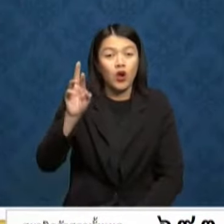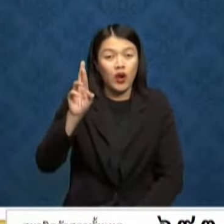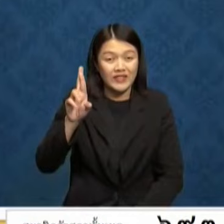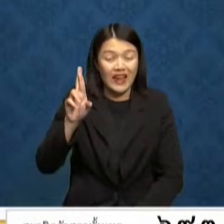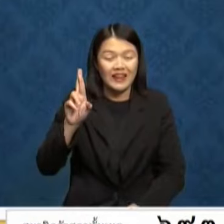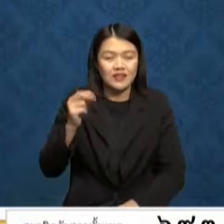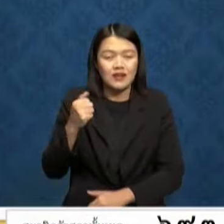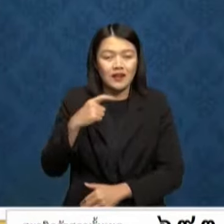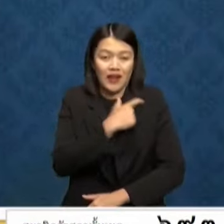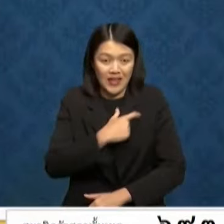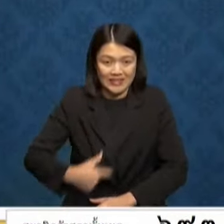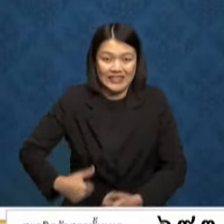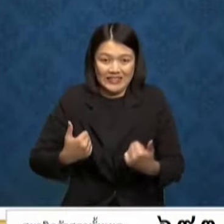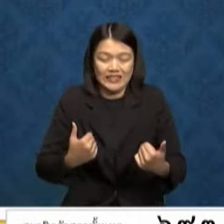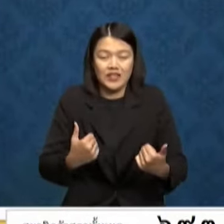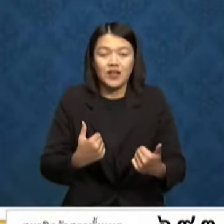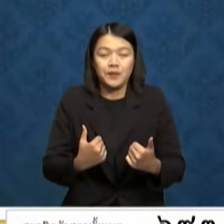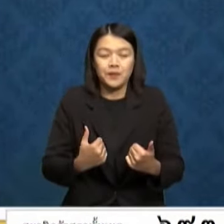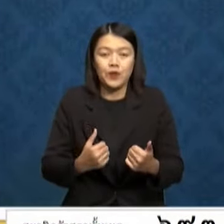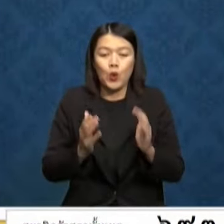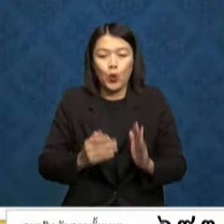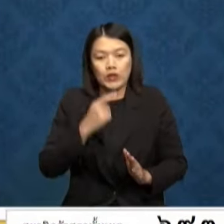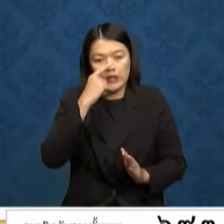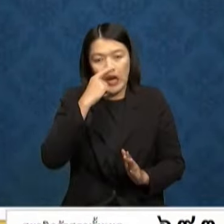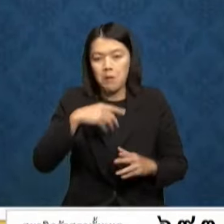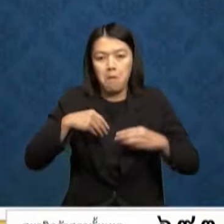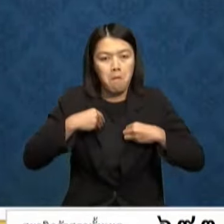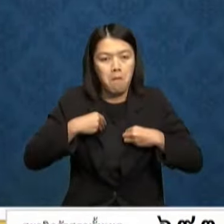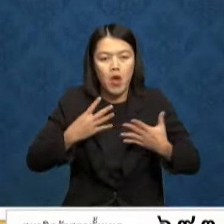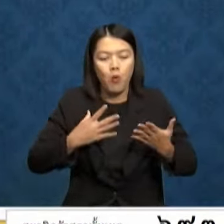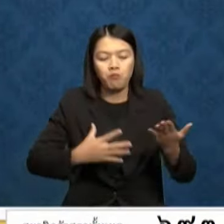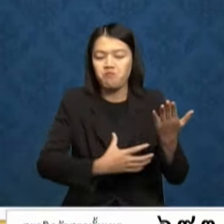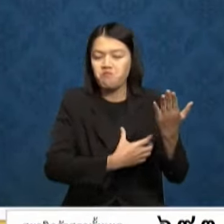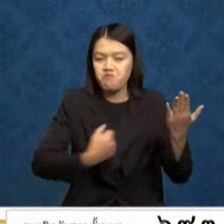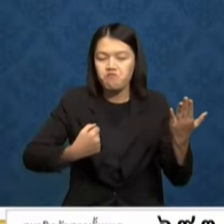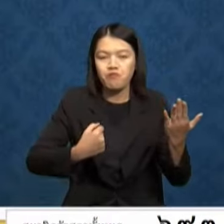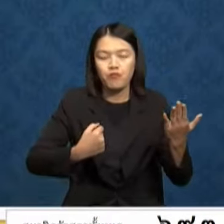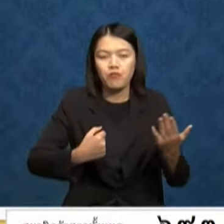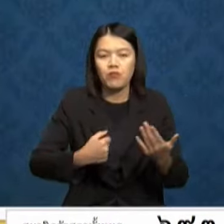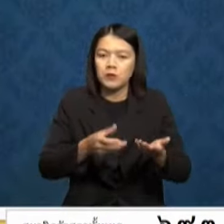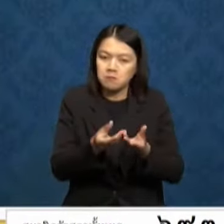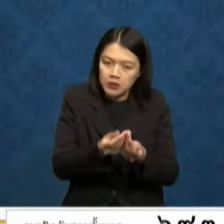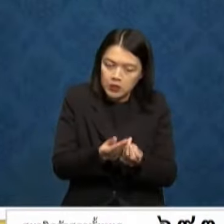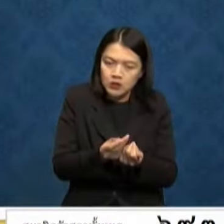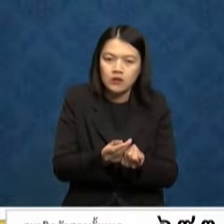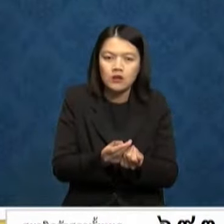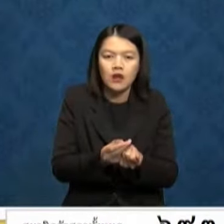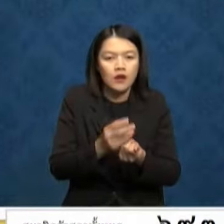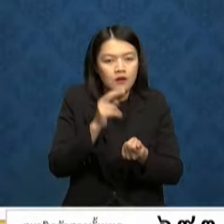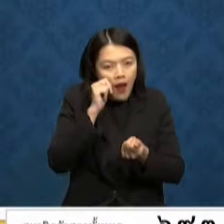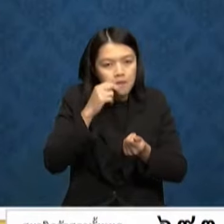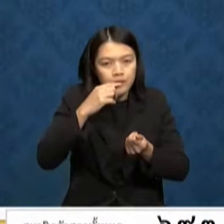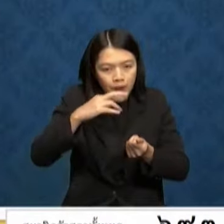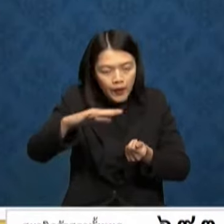นี้คนไทยจะไม่ยอมเสียดินแดนไม่ว่าทางพื้นดินทางผืน